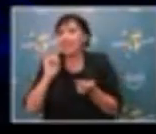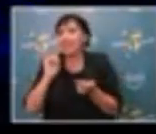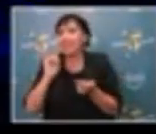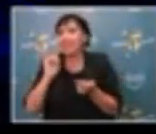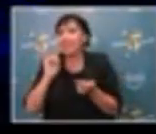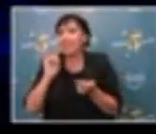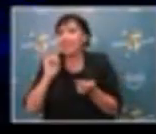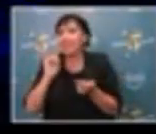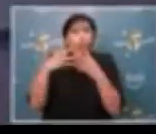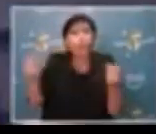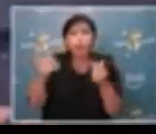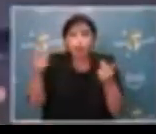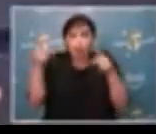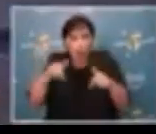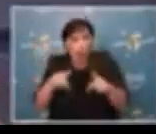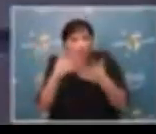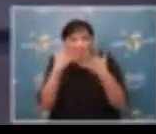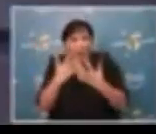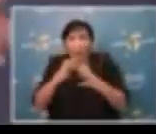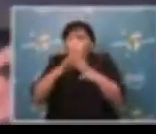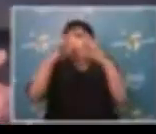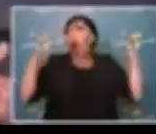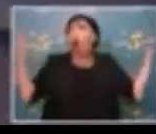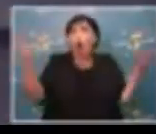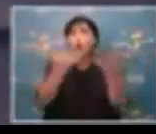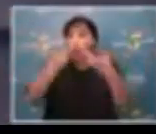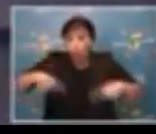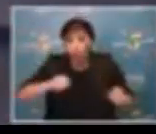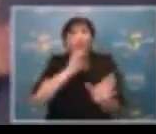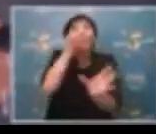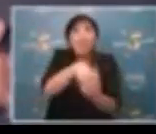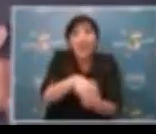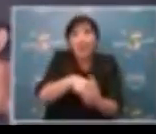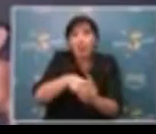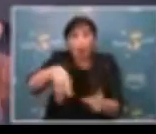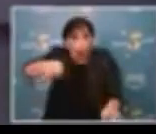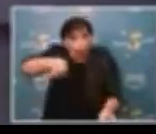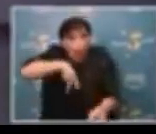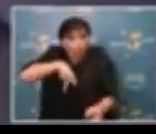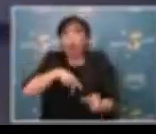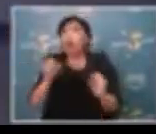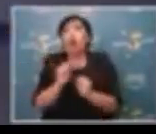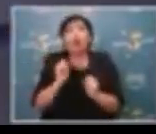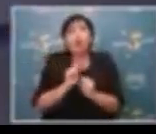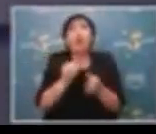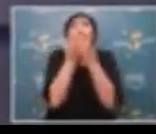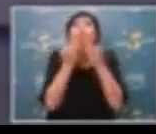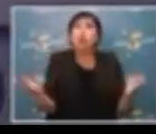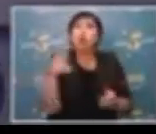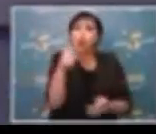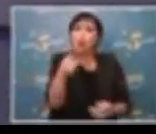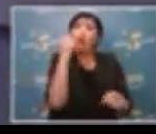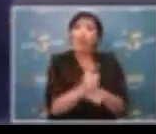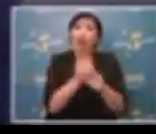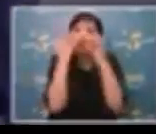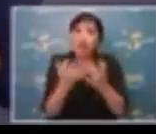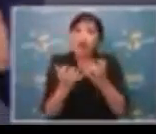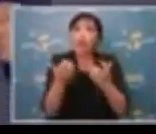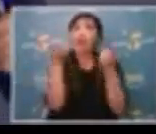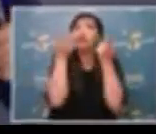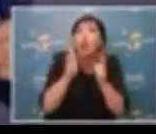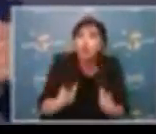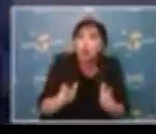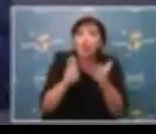questa depressione è cosmica e ci sei dentro, non puoi fartela tua, è giusto che tu sei depresso, perché se tu non